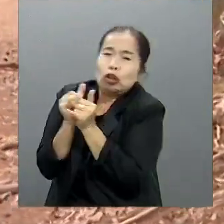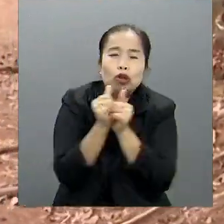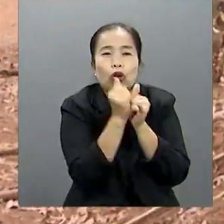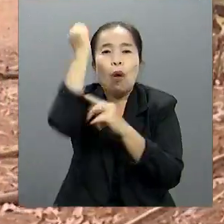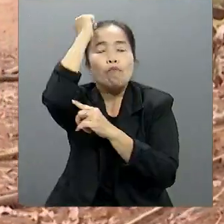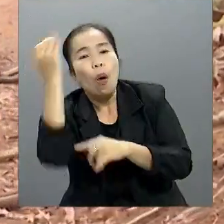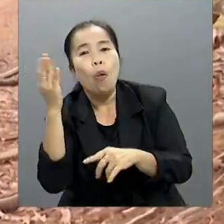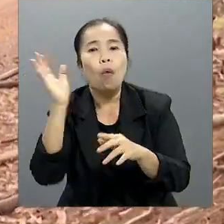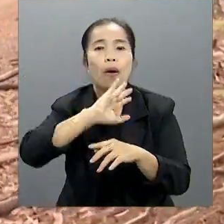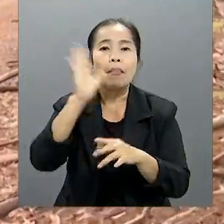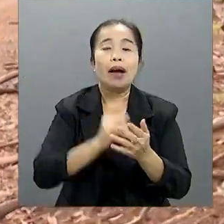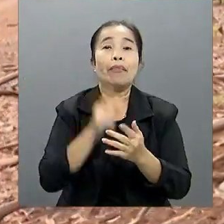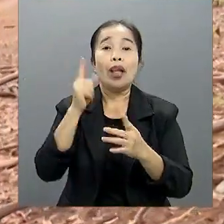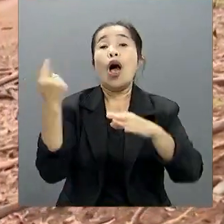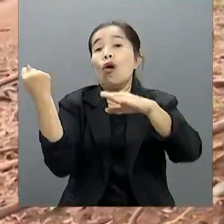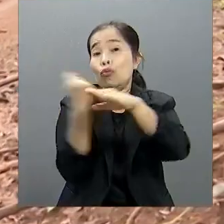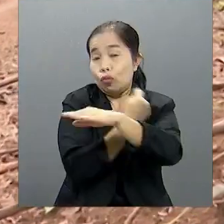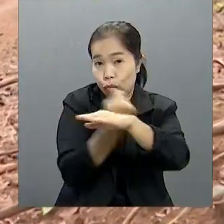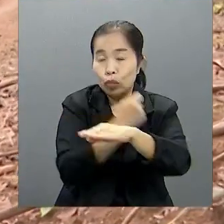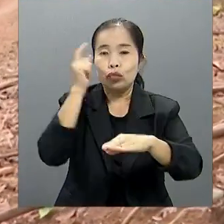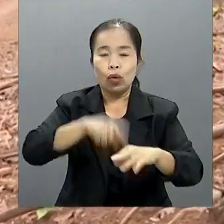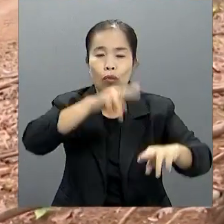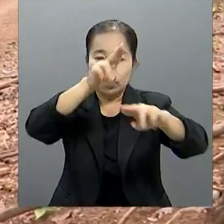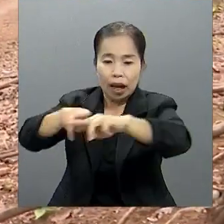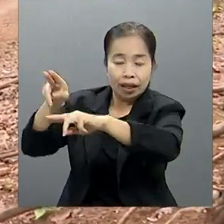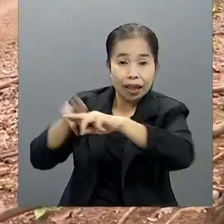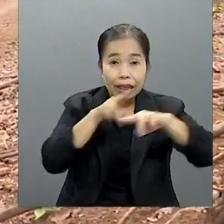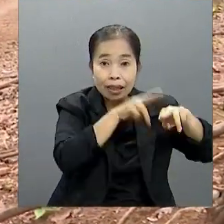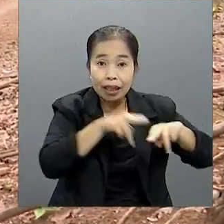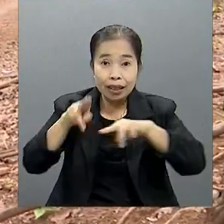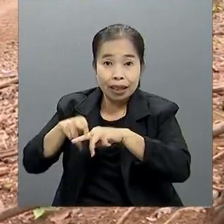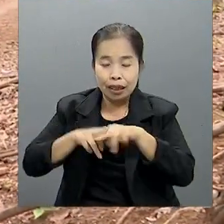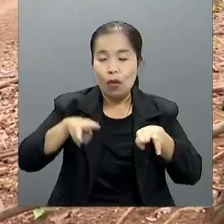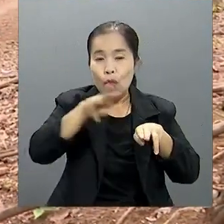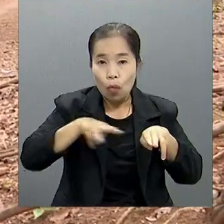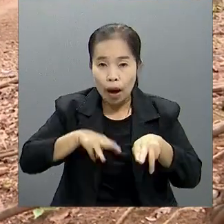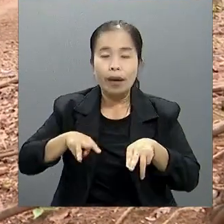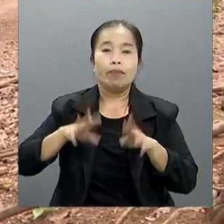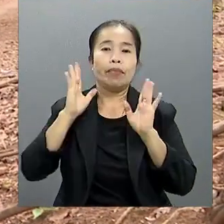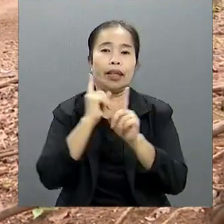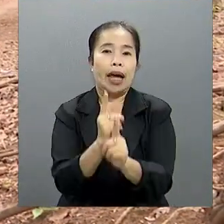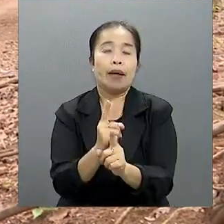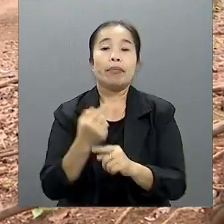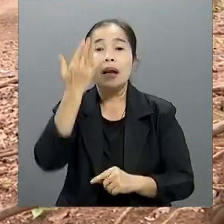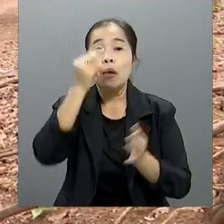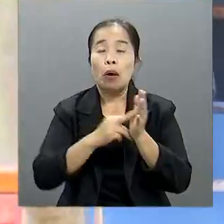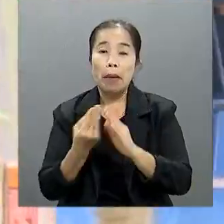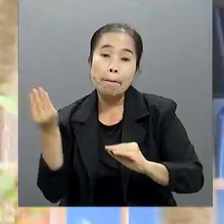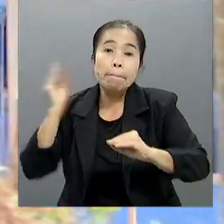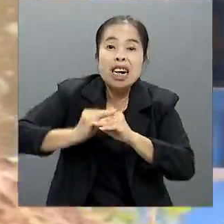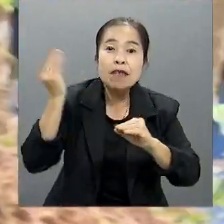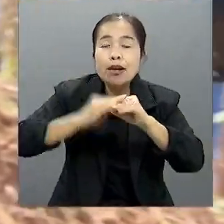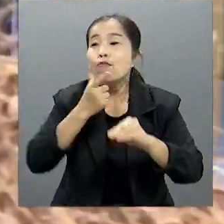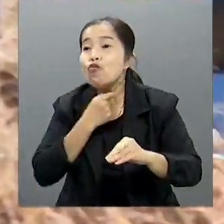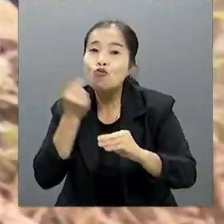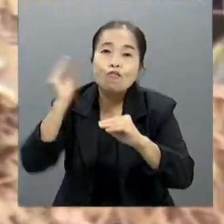ตู้ต้องจัดวางที่นั่งเป็แถวตอนตามคามกวางของตัวรถเทานั้นห้ามดัดแปลงสภาพรถ ห้ามเพิ่ม